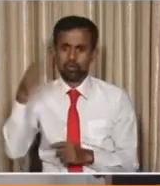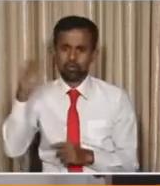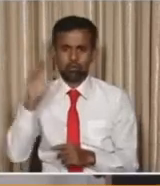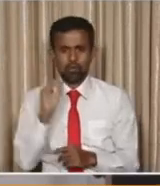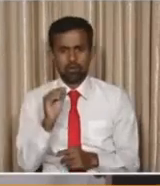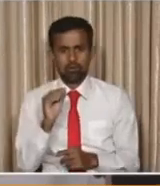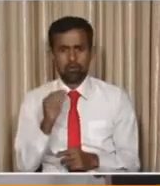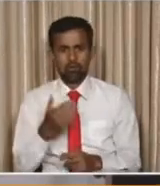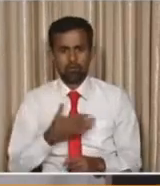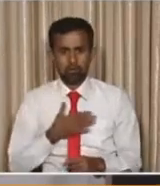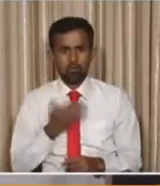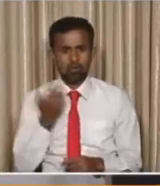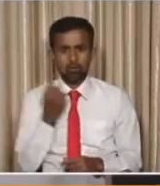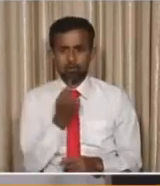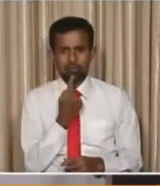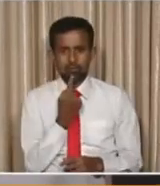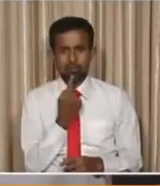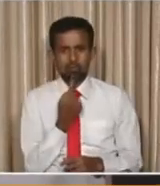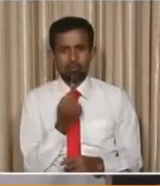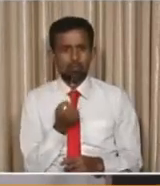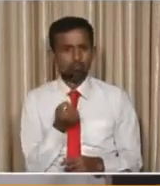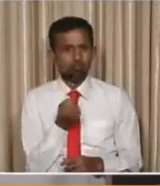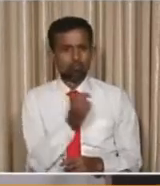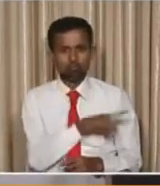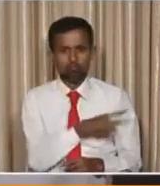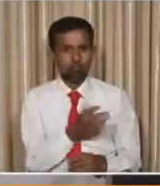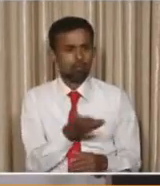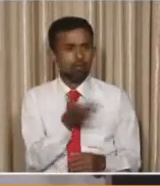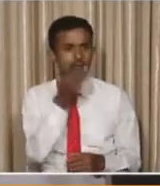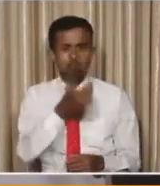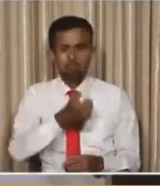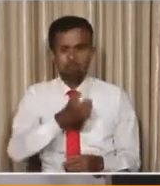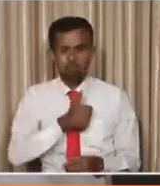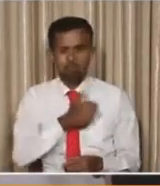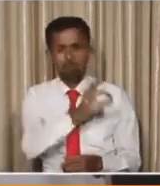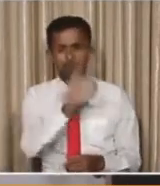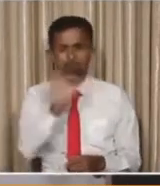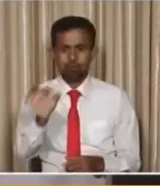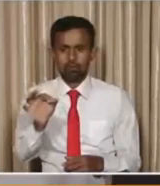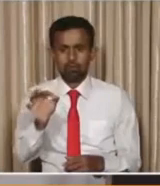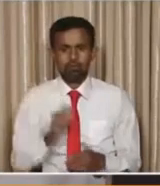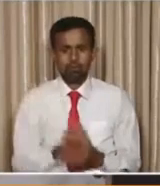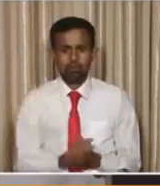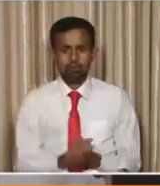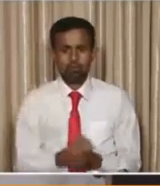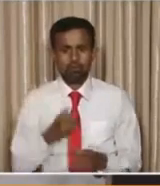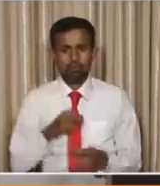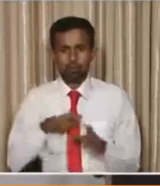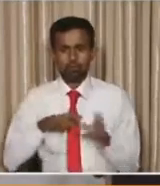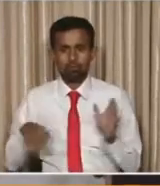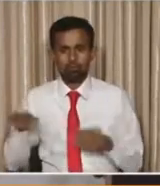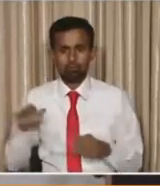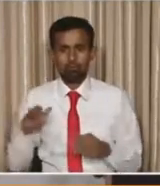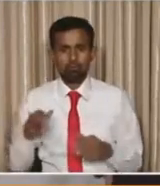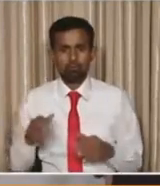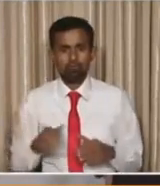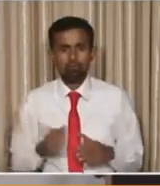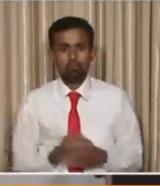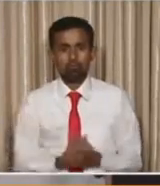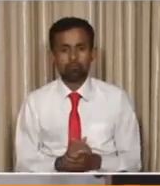නෝ නැ මගෙන් ඇහුවා මං කව වෙන බෞතරයක් තියෙන පුද්ගලෙක් ඉදිරිපත් වුණොත් එතකොට මට අයින් වෙන්න ඕනේ කොහොමත් මට සිදු